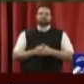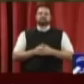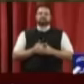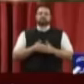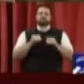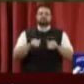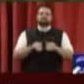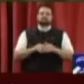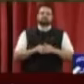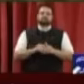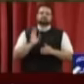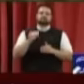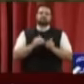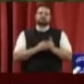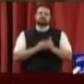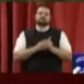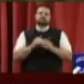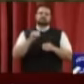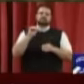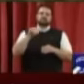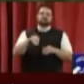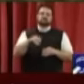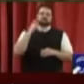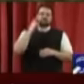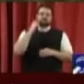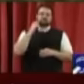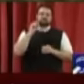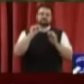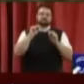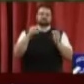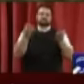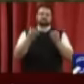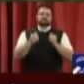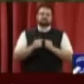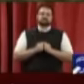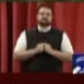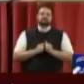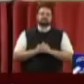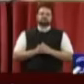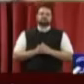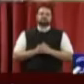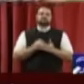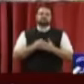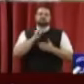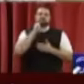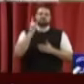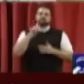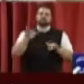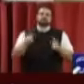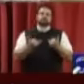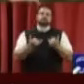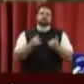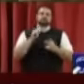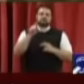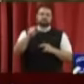Și atunci el are nevoie. Voi, prin acea experiență, să înveți ceva. Că nimic nu e întâmplător, nu? Dar tu care ești